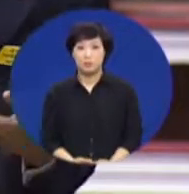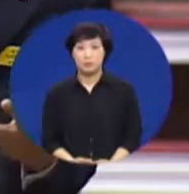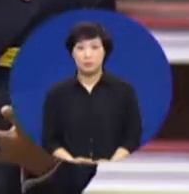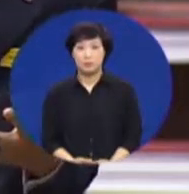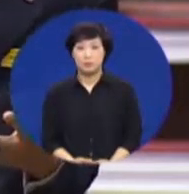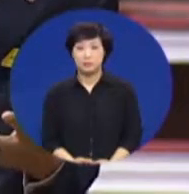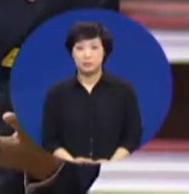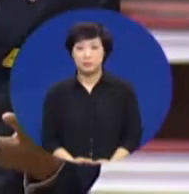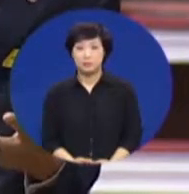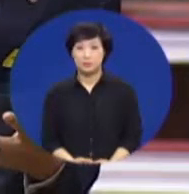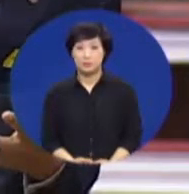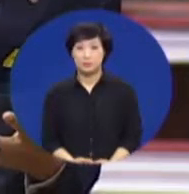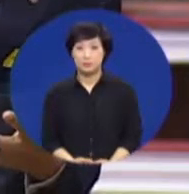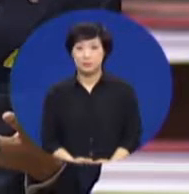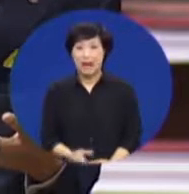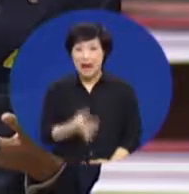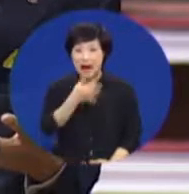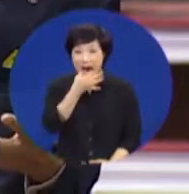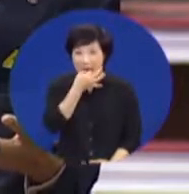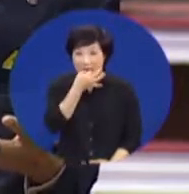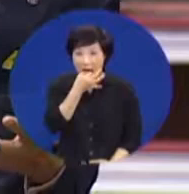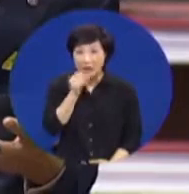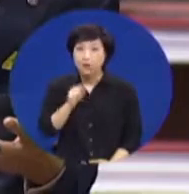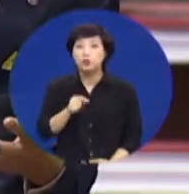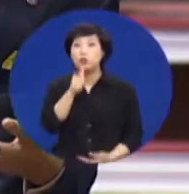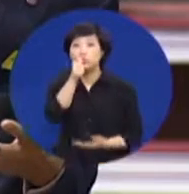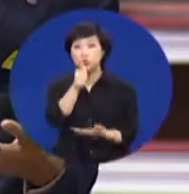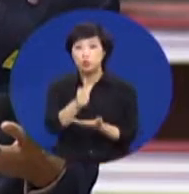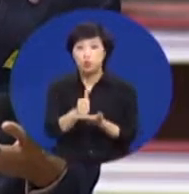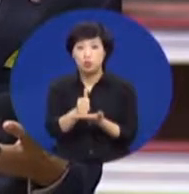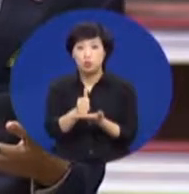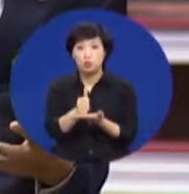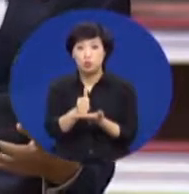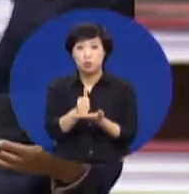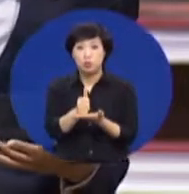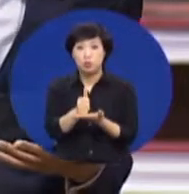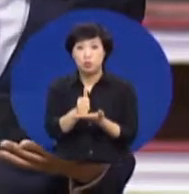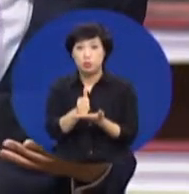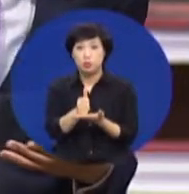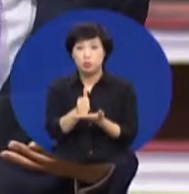응? 욕심만 부려도 죄. 응?